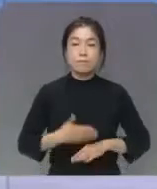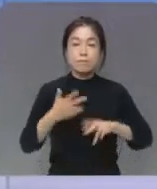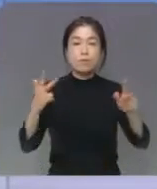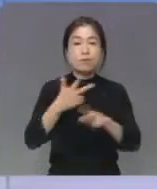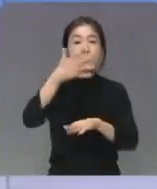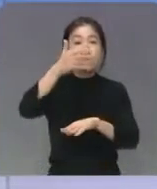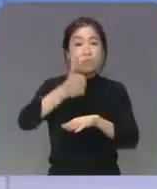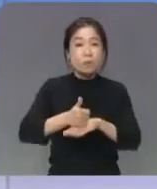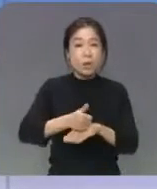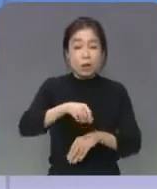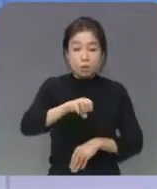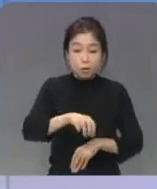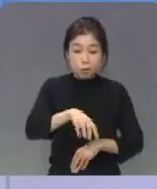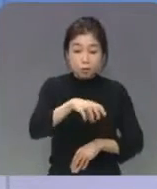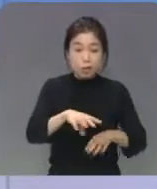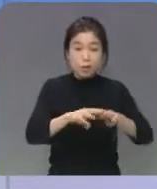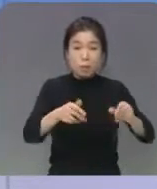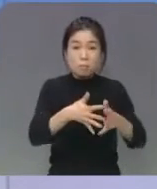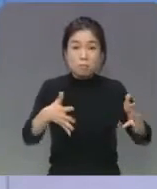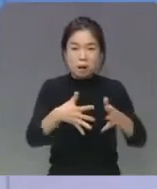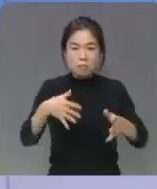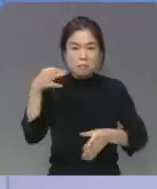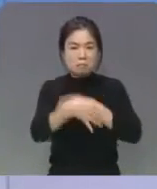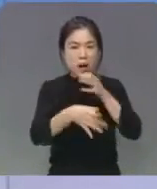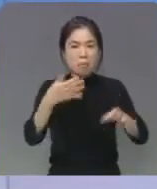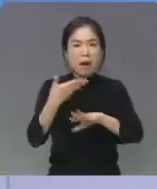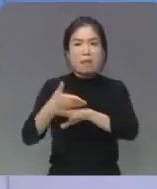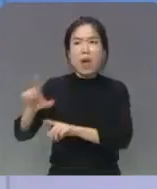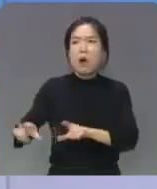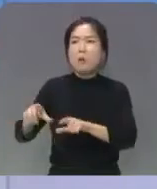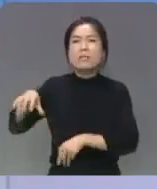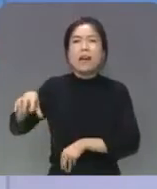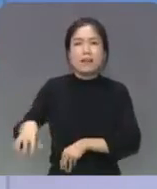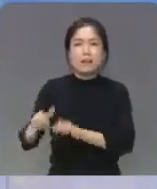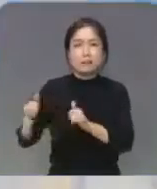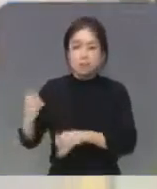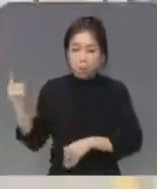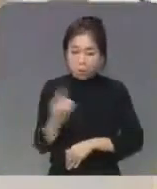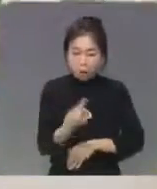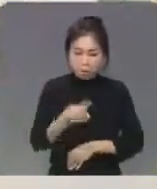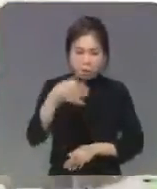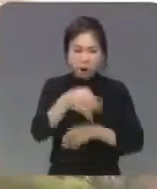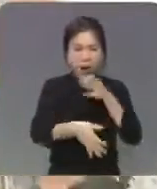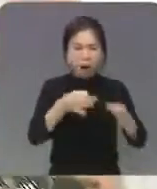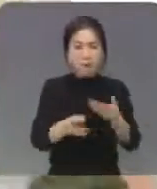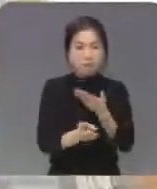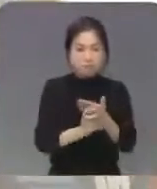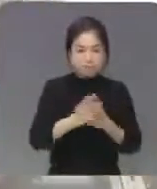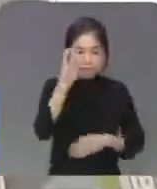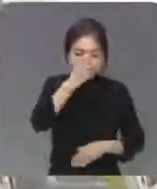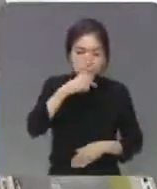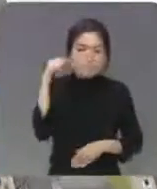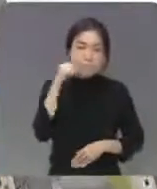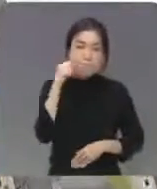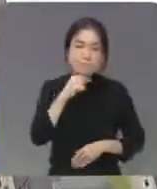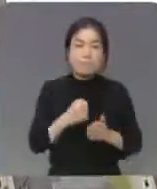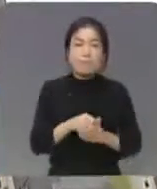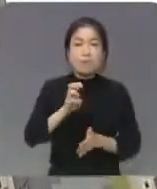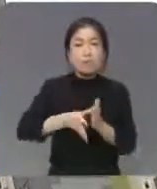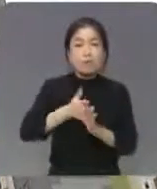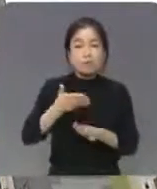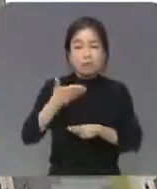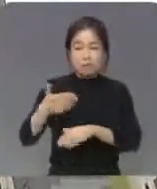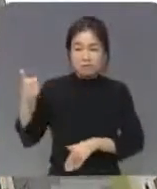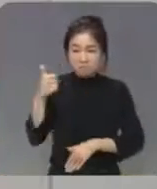주말을 이용해 관계에서 부동산 쇼핑을 하는 외 지인들에 불법 거래 행위에 대한 단속에 강화됐습니다 황 규 시는